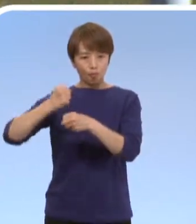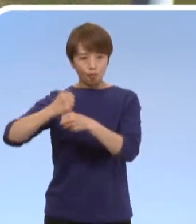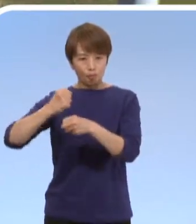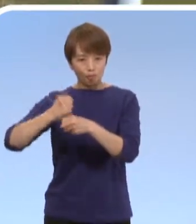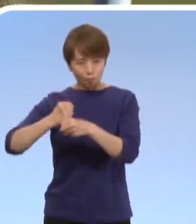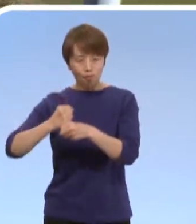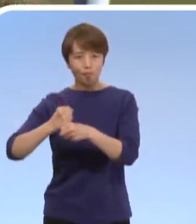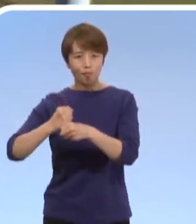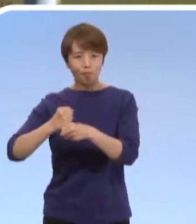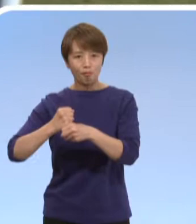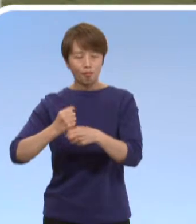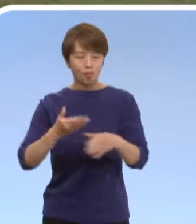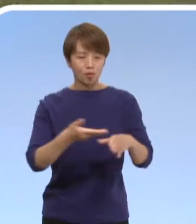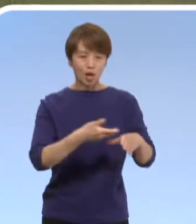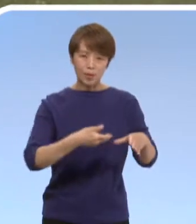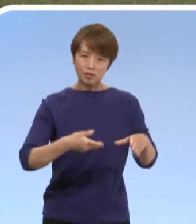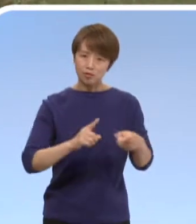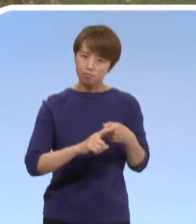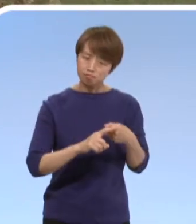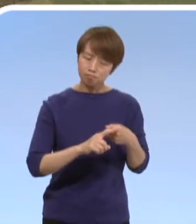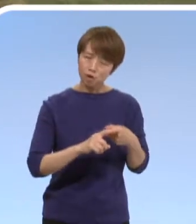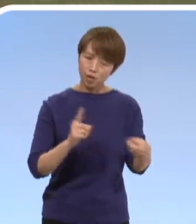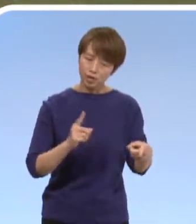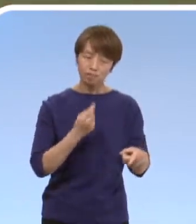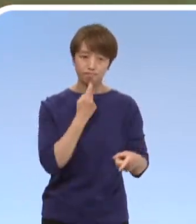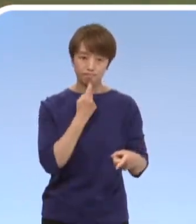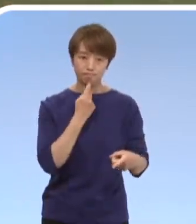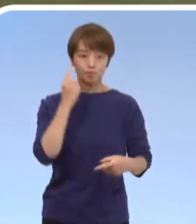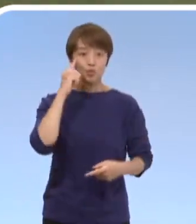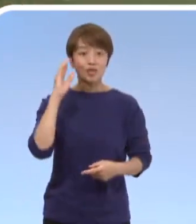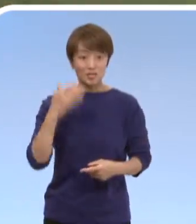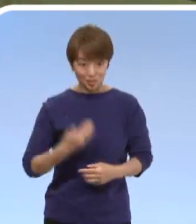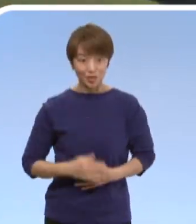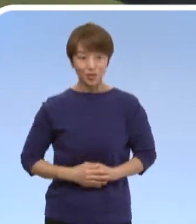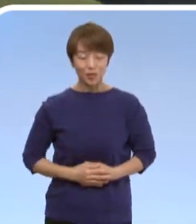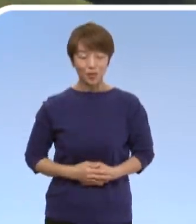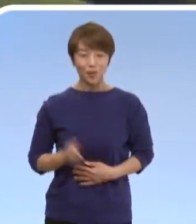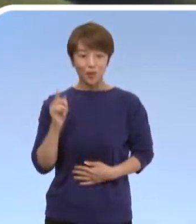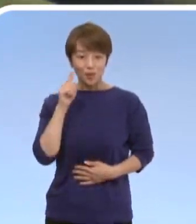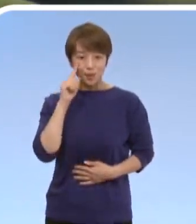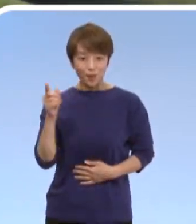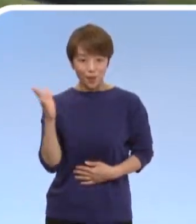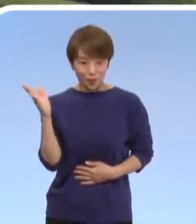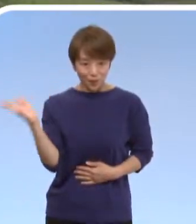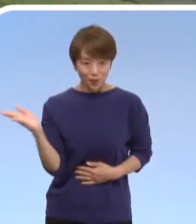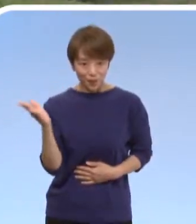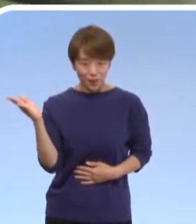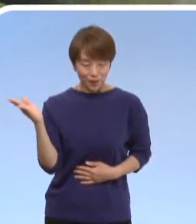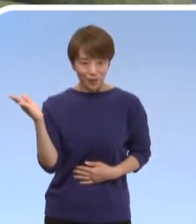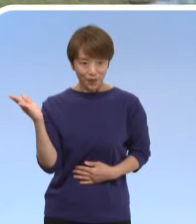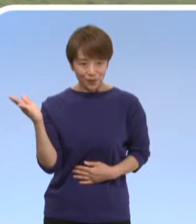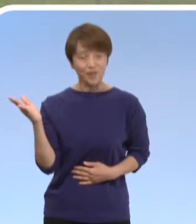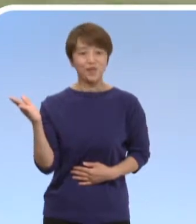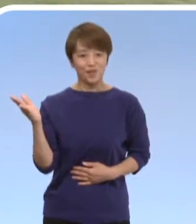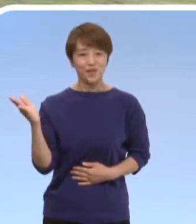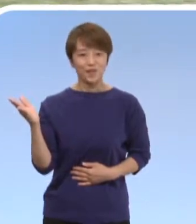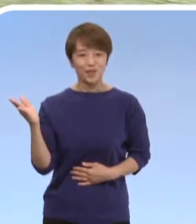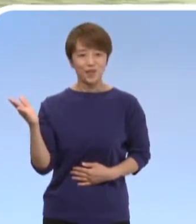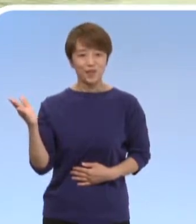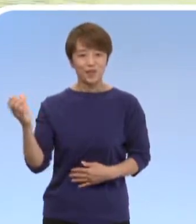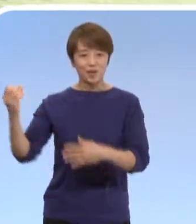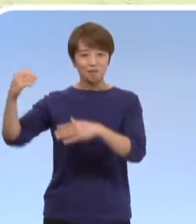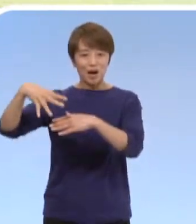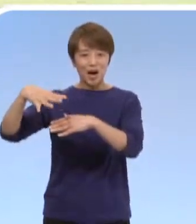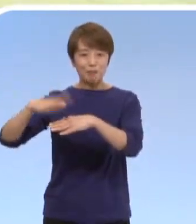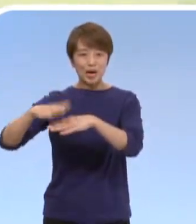ことを調べるのになんでため池なんかなと思ってたんですけど見てくださいよ、太